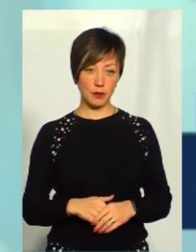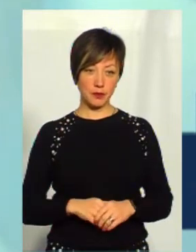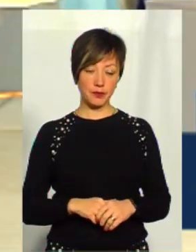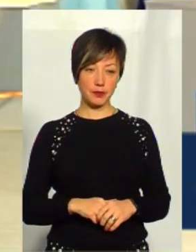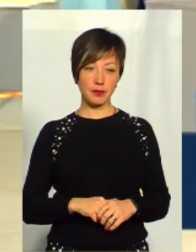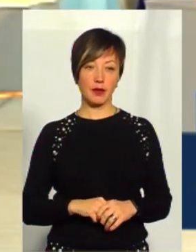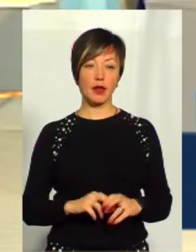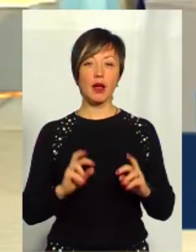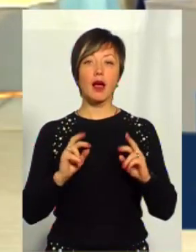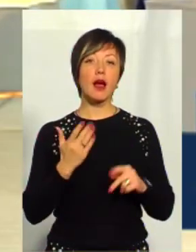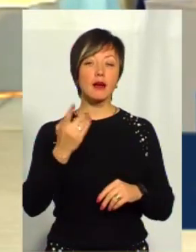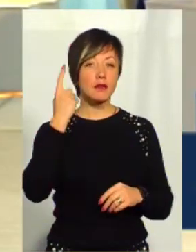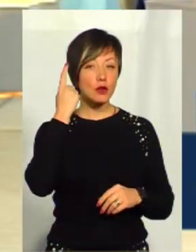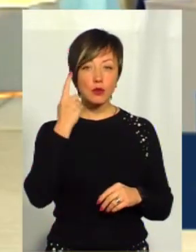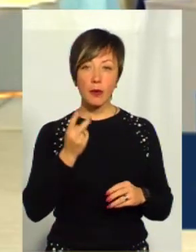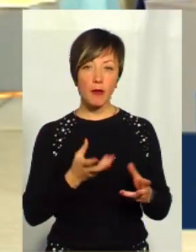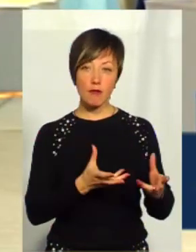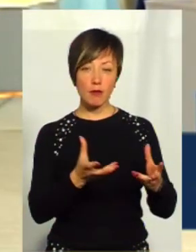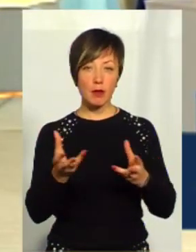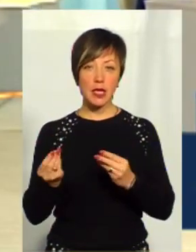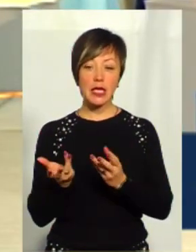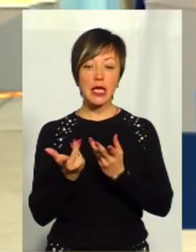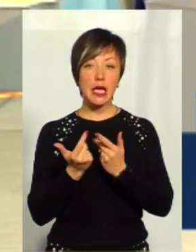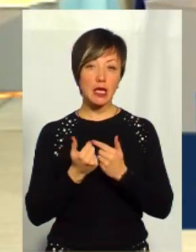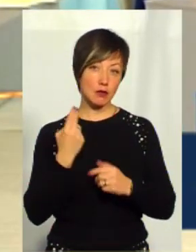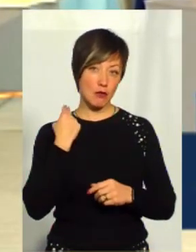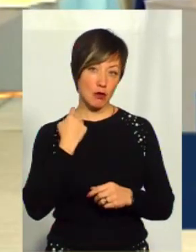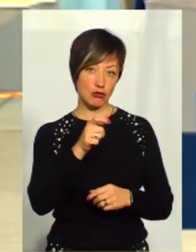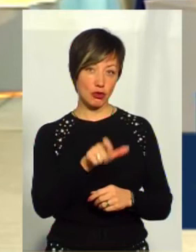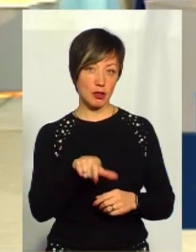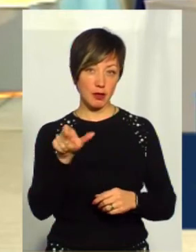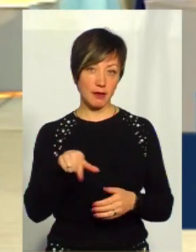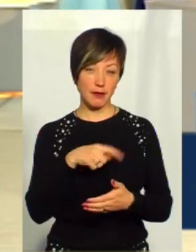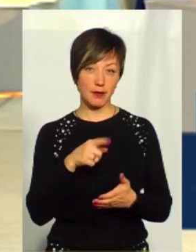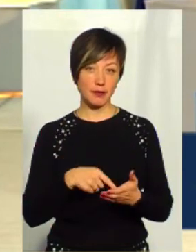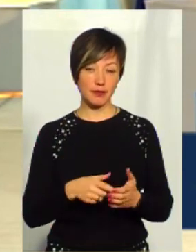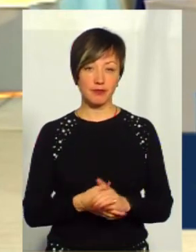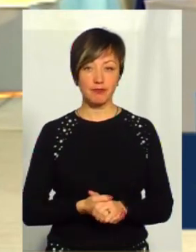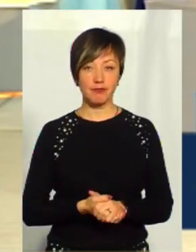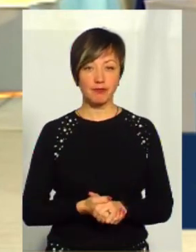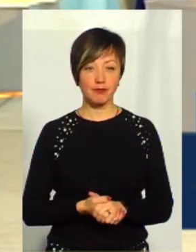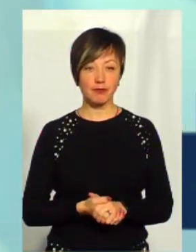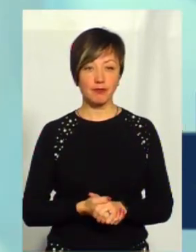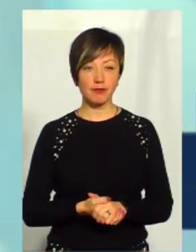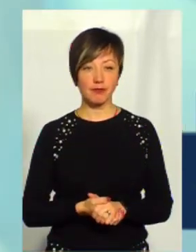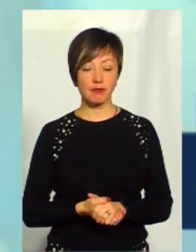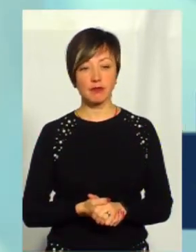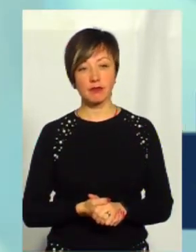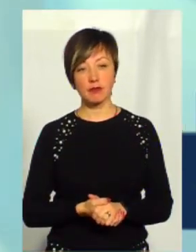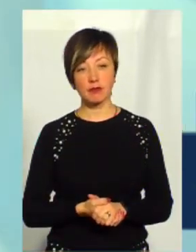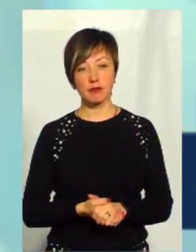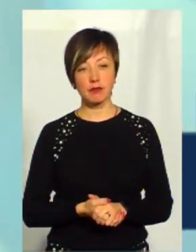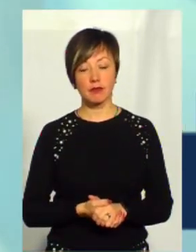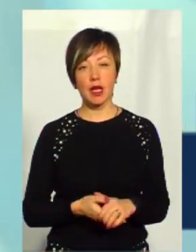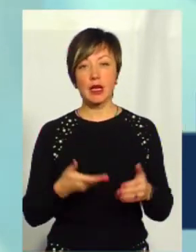А як гадаєте, чи не вплине це на кількість боржників? Ну, ми повинні, скажімо